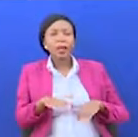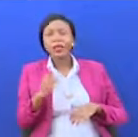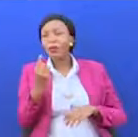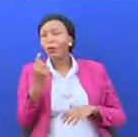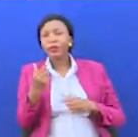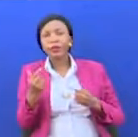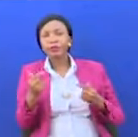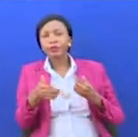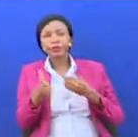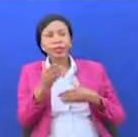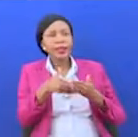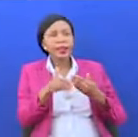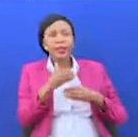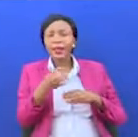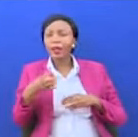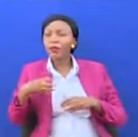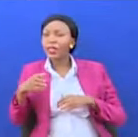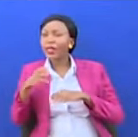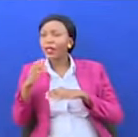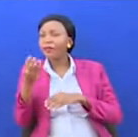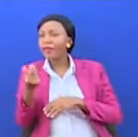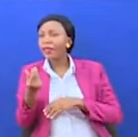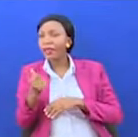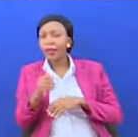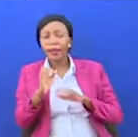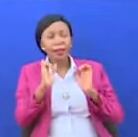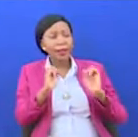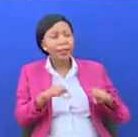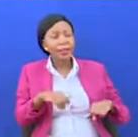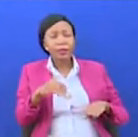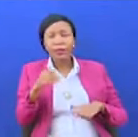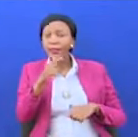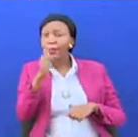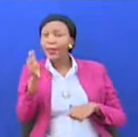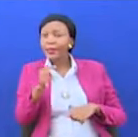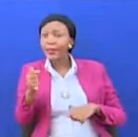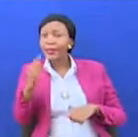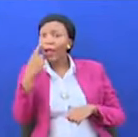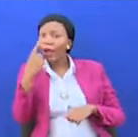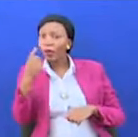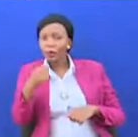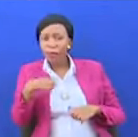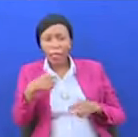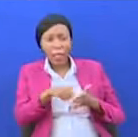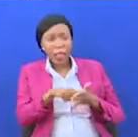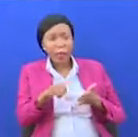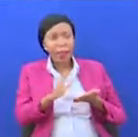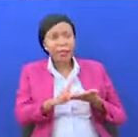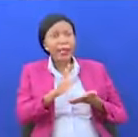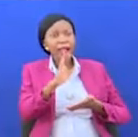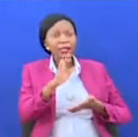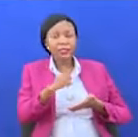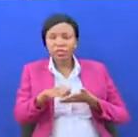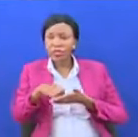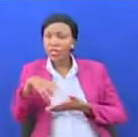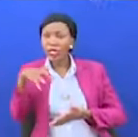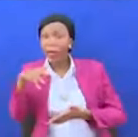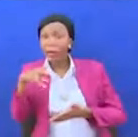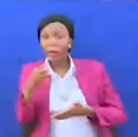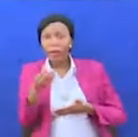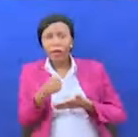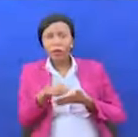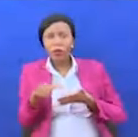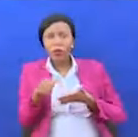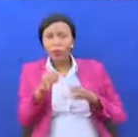ya Fedha. Ni lazima Watanzania waone nikilipa cash ni gharama kuliko nikilipa cashless.